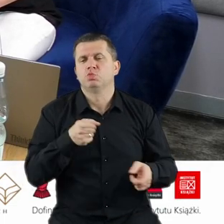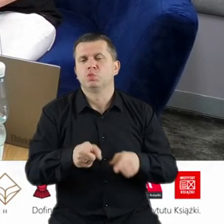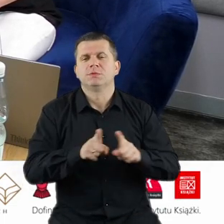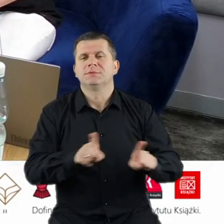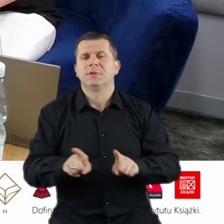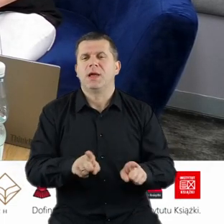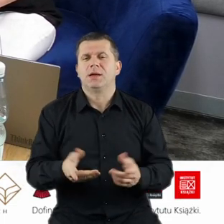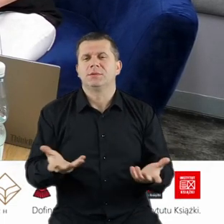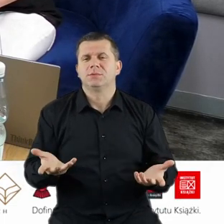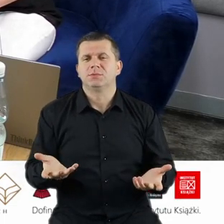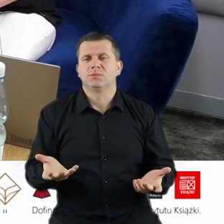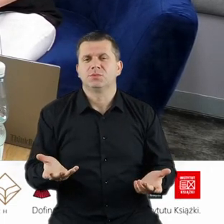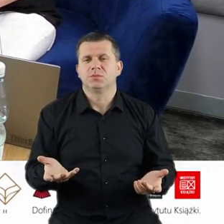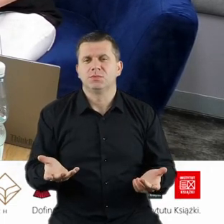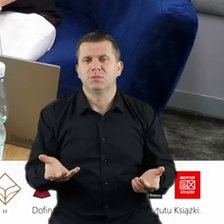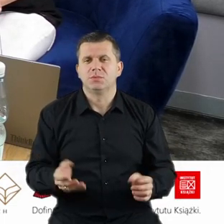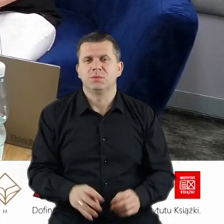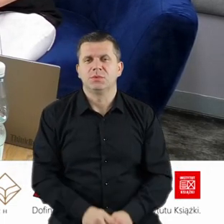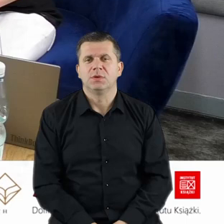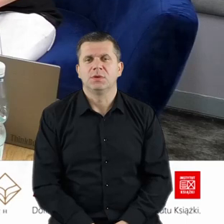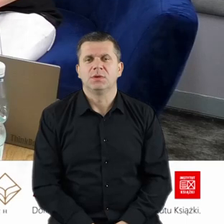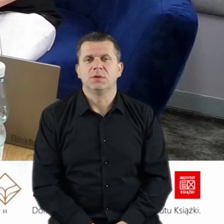Więc to też świadczy o tym, że